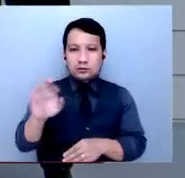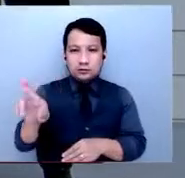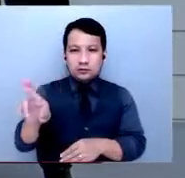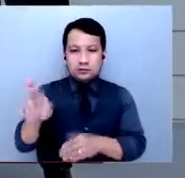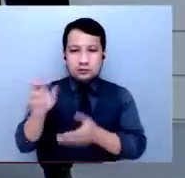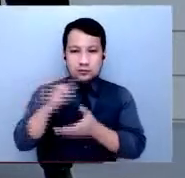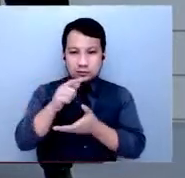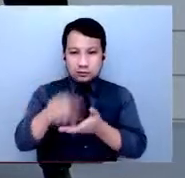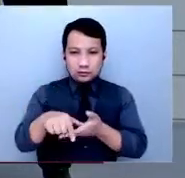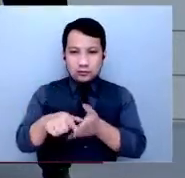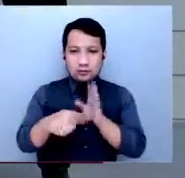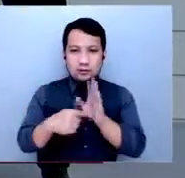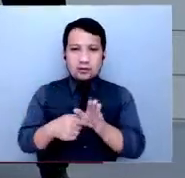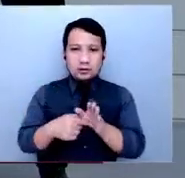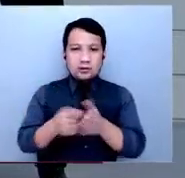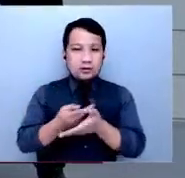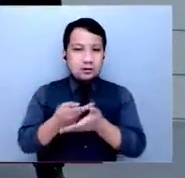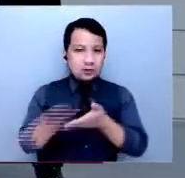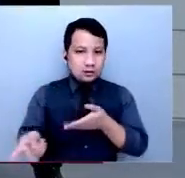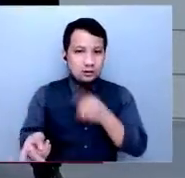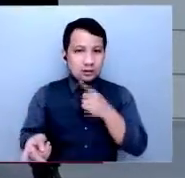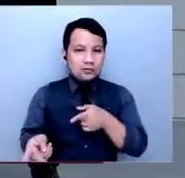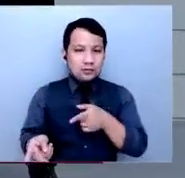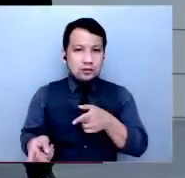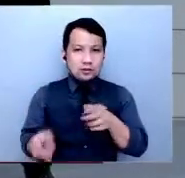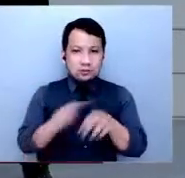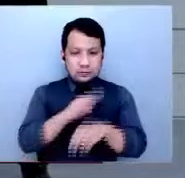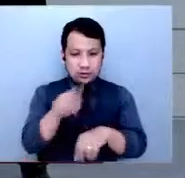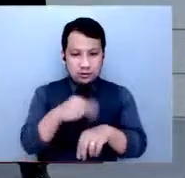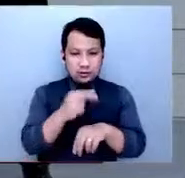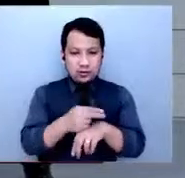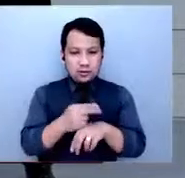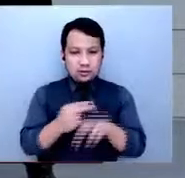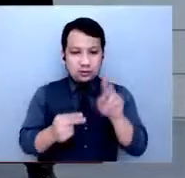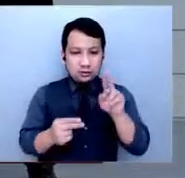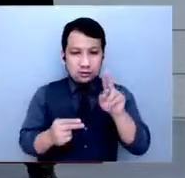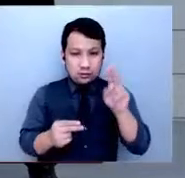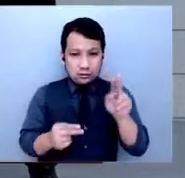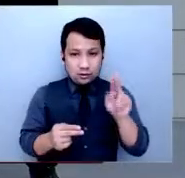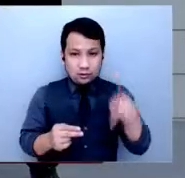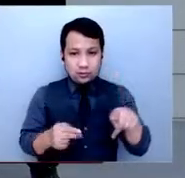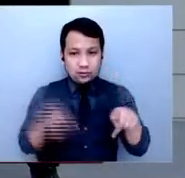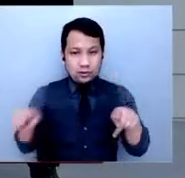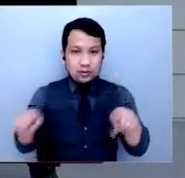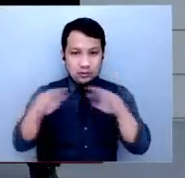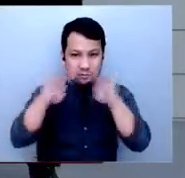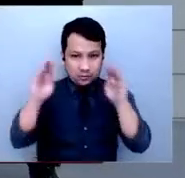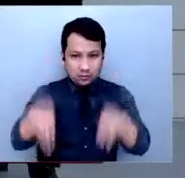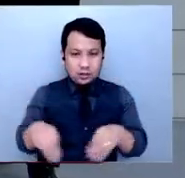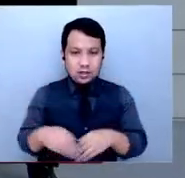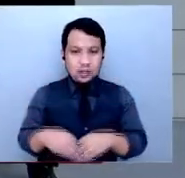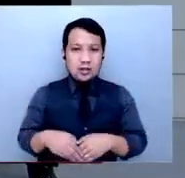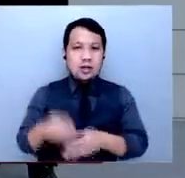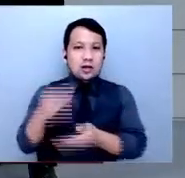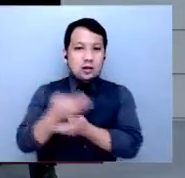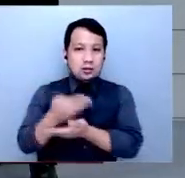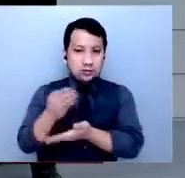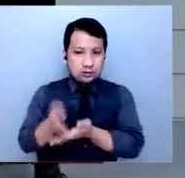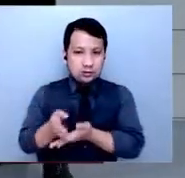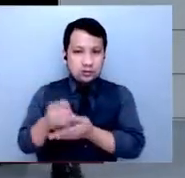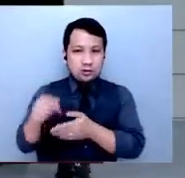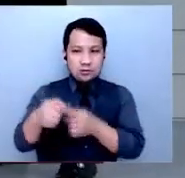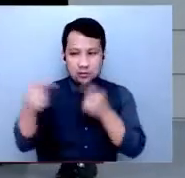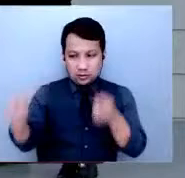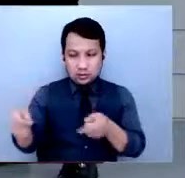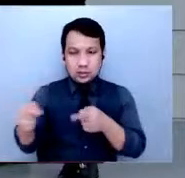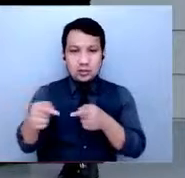Pareño, nilaglag si Duterte ng Nationalista Party at ng Malacanang. Ang pinondohan daw po nila ang kanyang kalaban